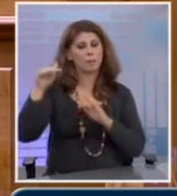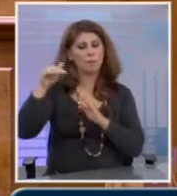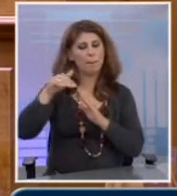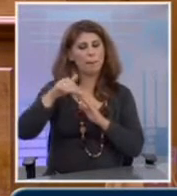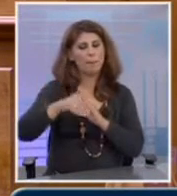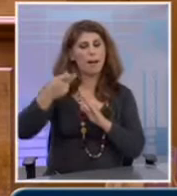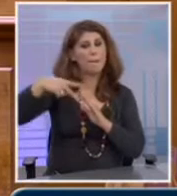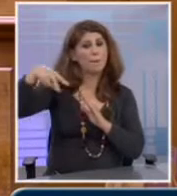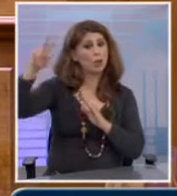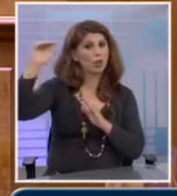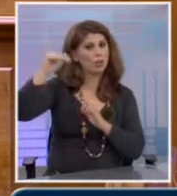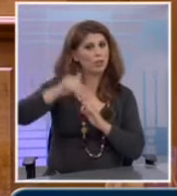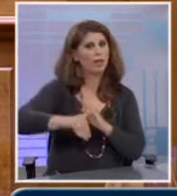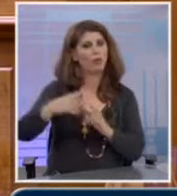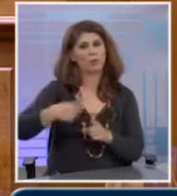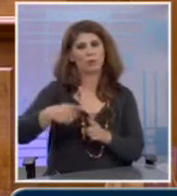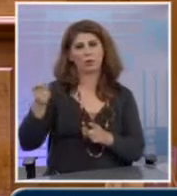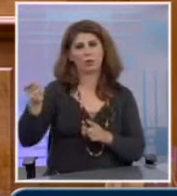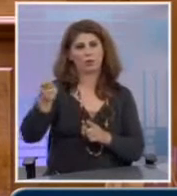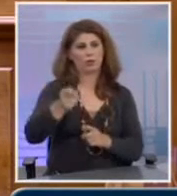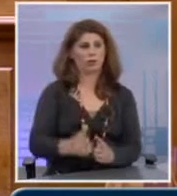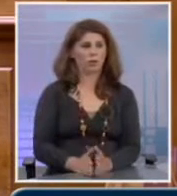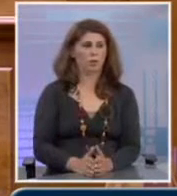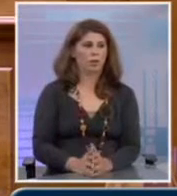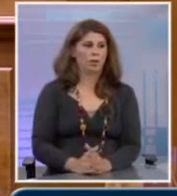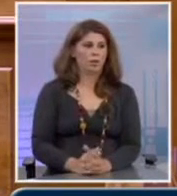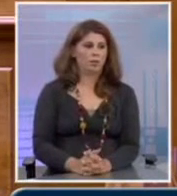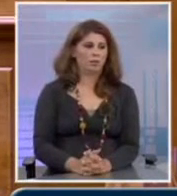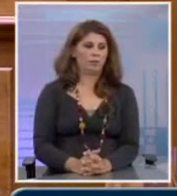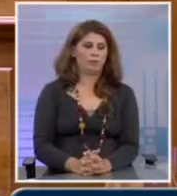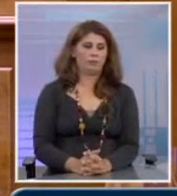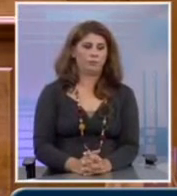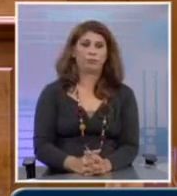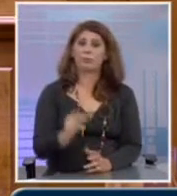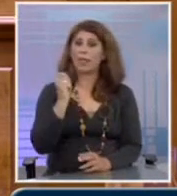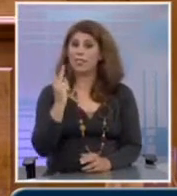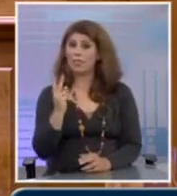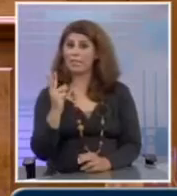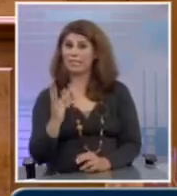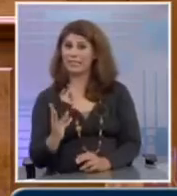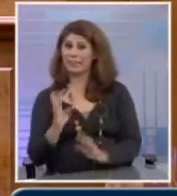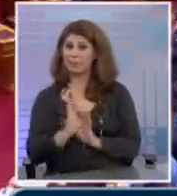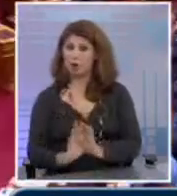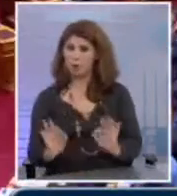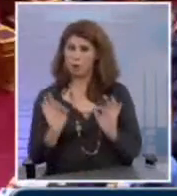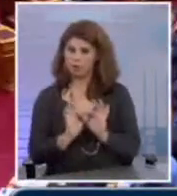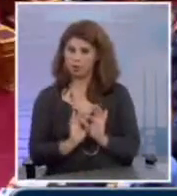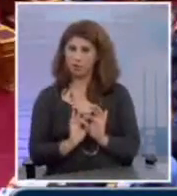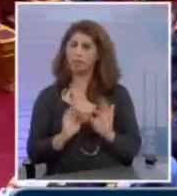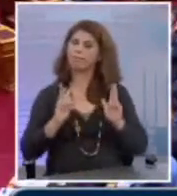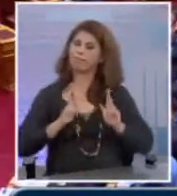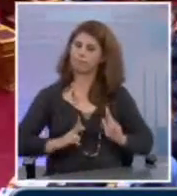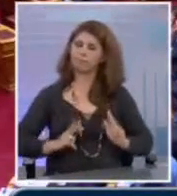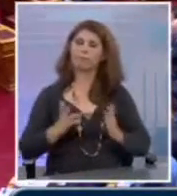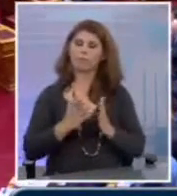των επιτοκίων του ελληνικού χρέους. Η δεύτερη και η τρίτη από αυτές τις προϋποθέσεις ικανοποιούνται σε